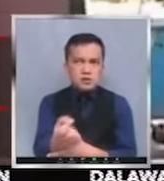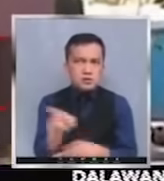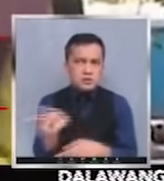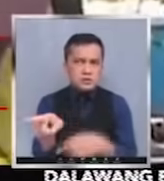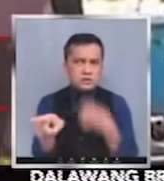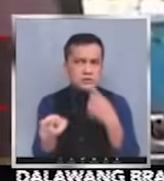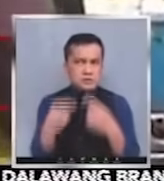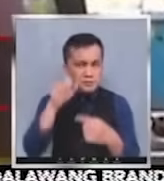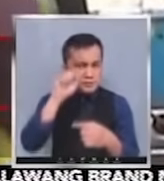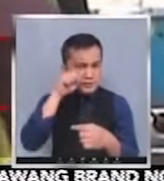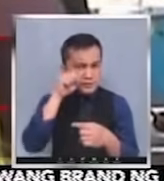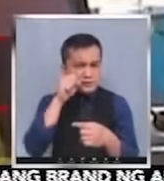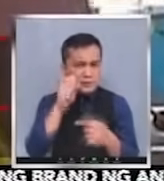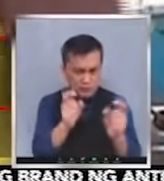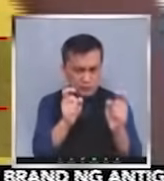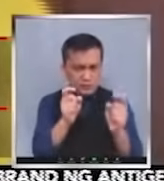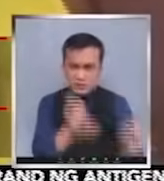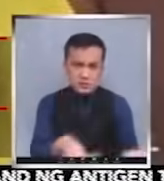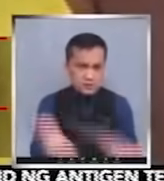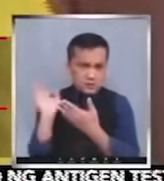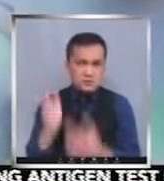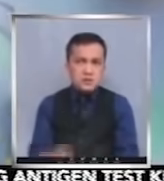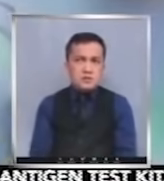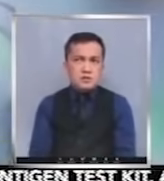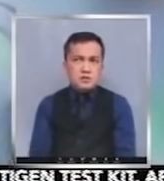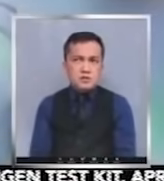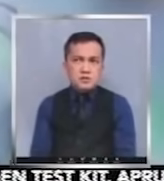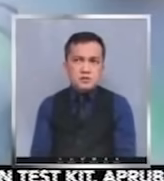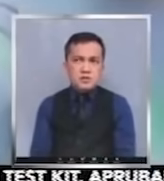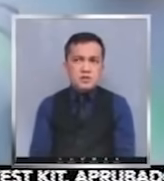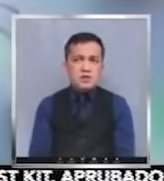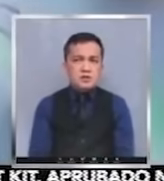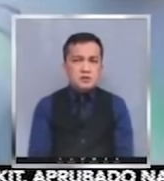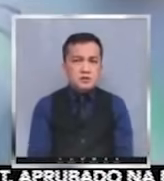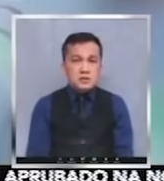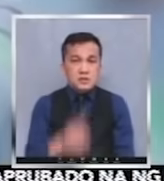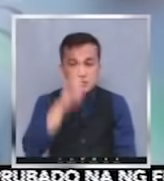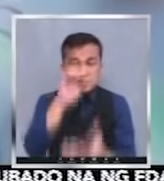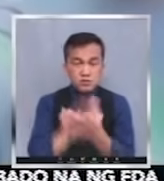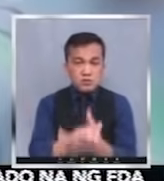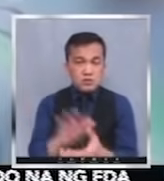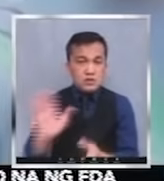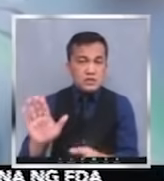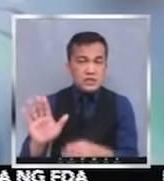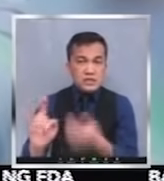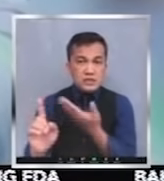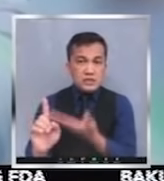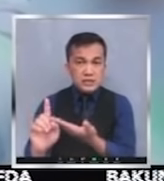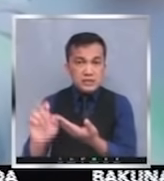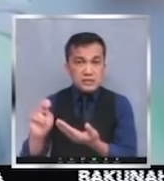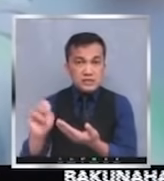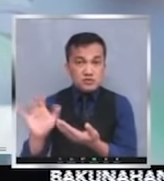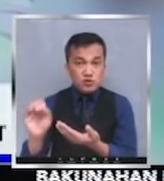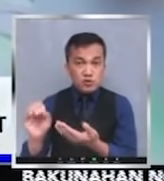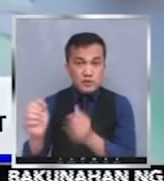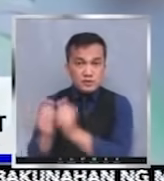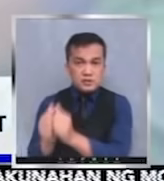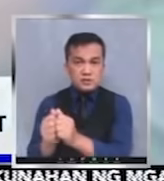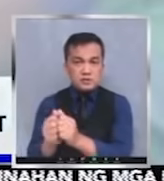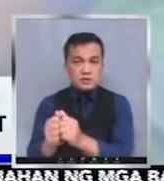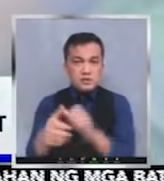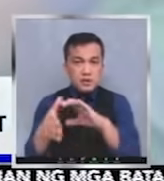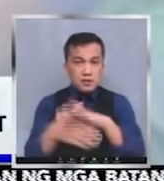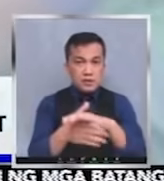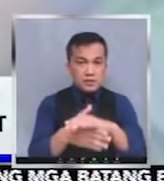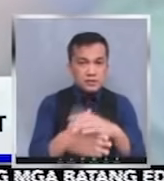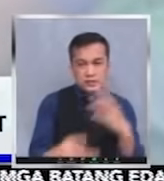bangka. Dahil ito mo naman nakatalapo di danom. Naniniwala raw si Ernesto at mga kasama na nakagat ng pating si Mang Ruben